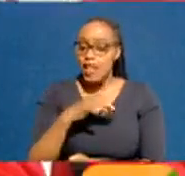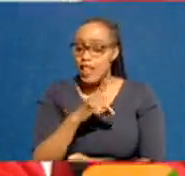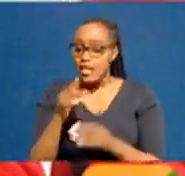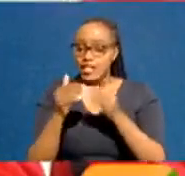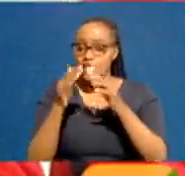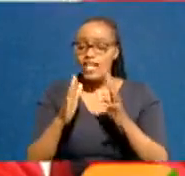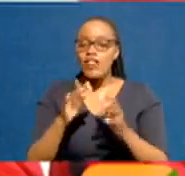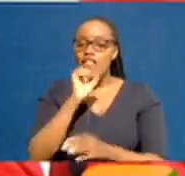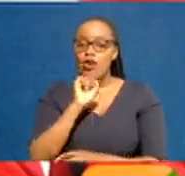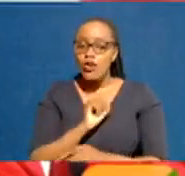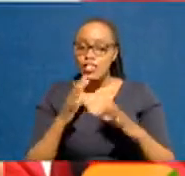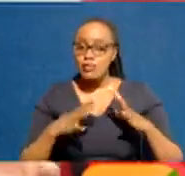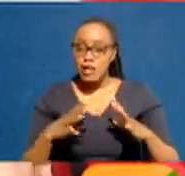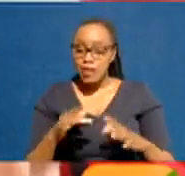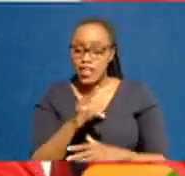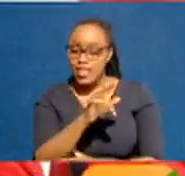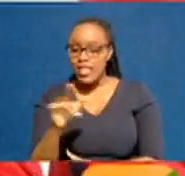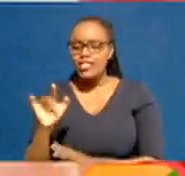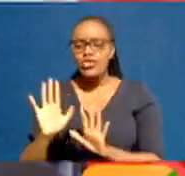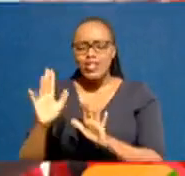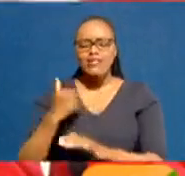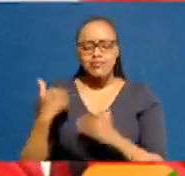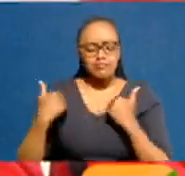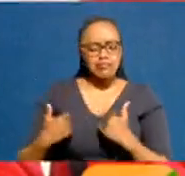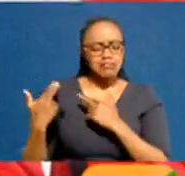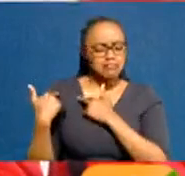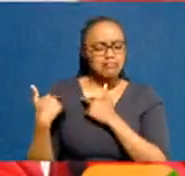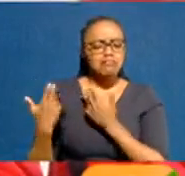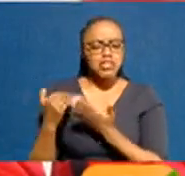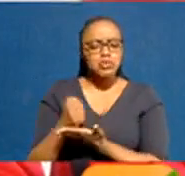wetu, elders wetu, hawa mniwaachie, nitawapanga